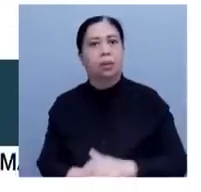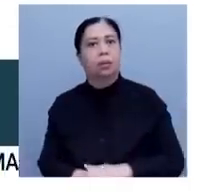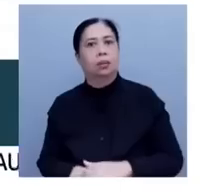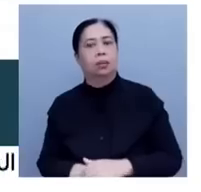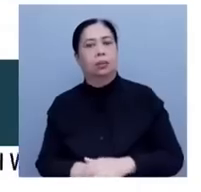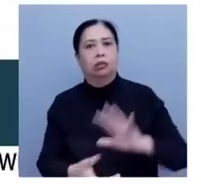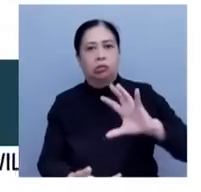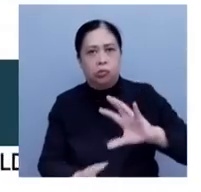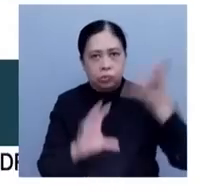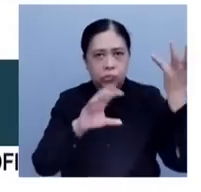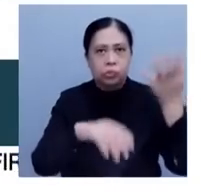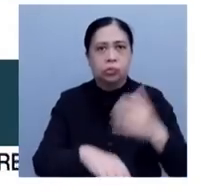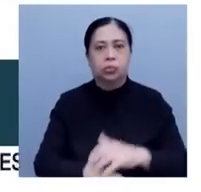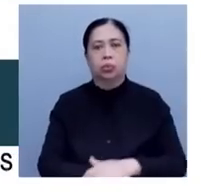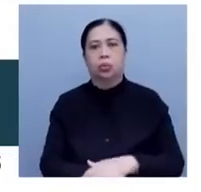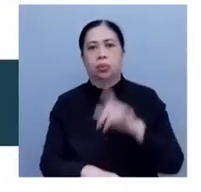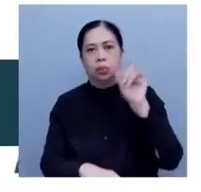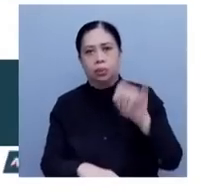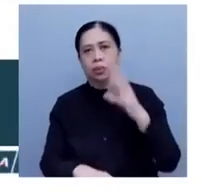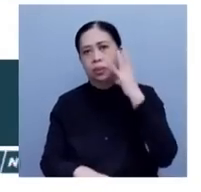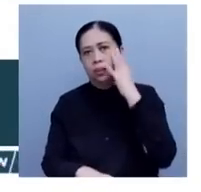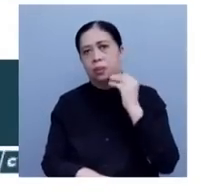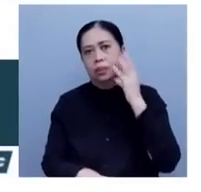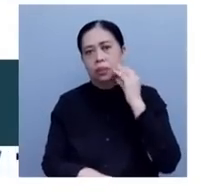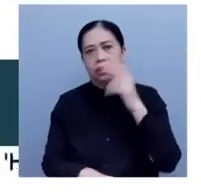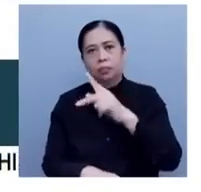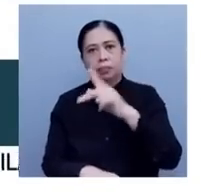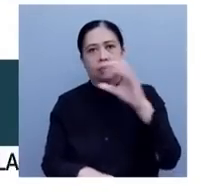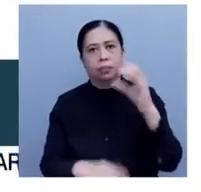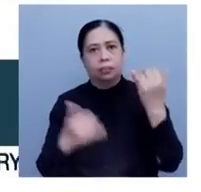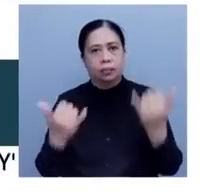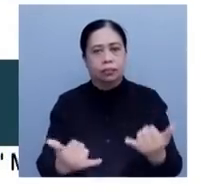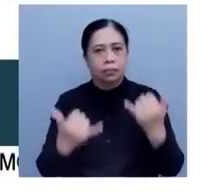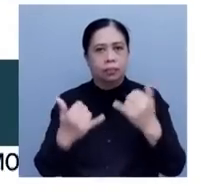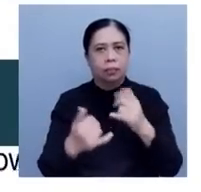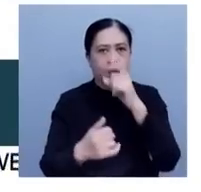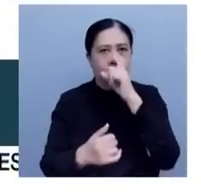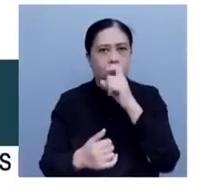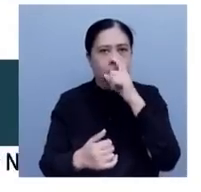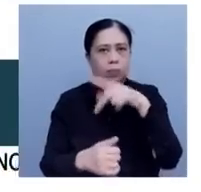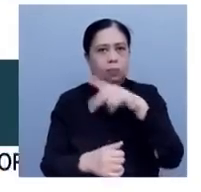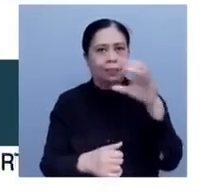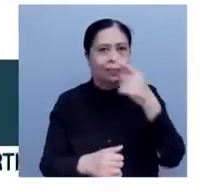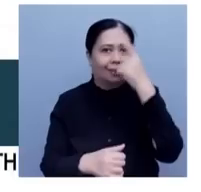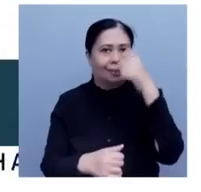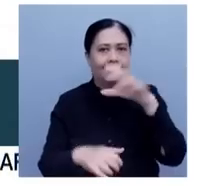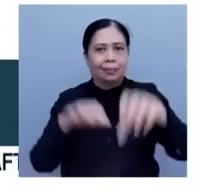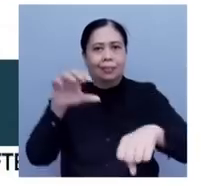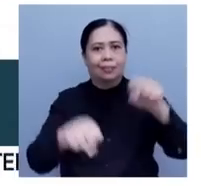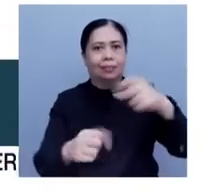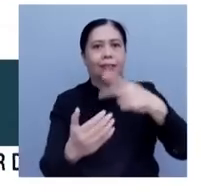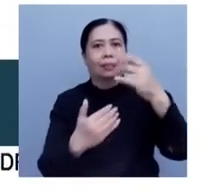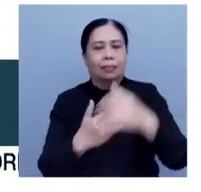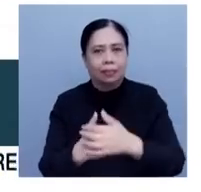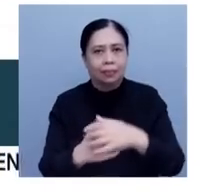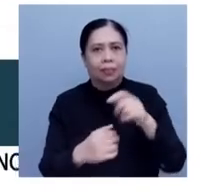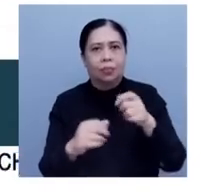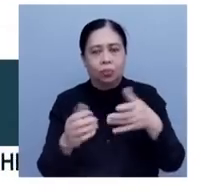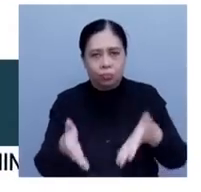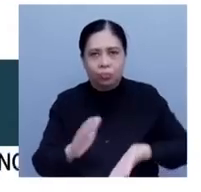squalor ang sindiraranas ng Pasay ngayon, na bulok ang Pasay dahil sa reclamation project na